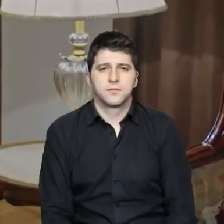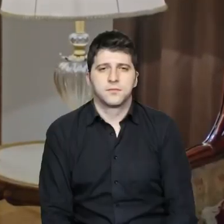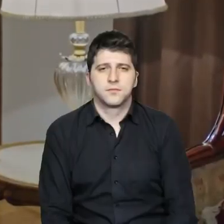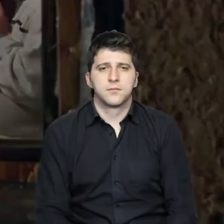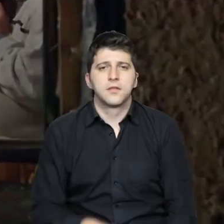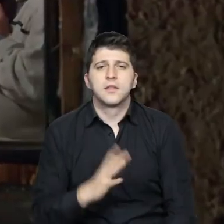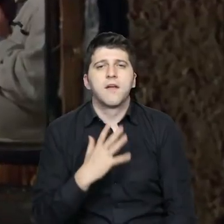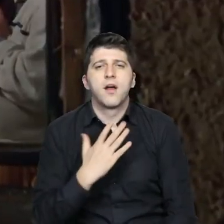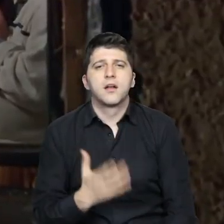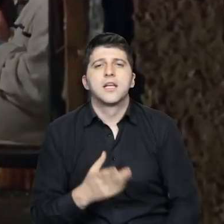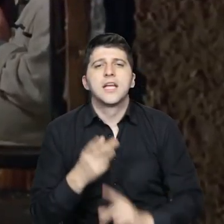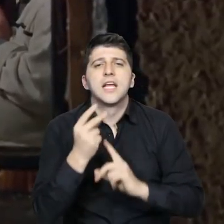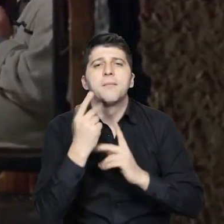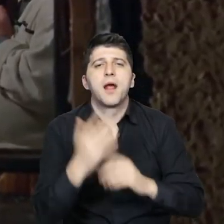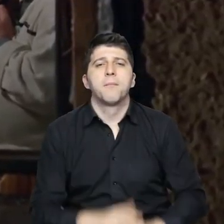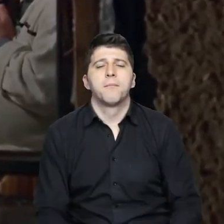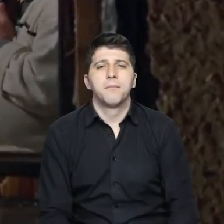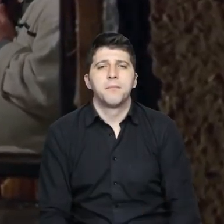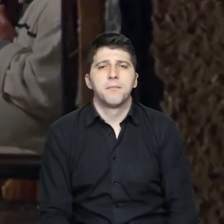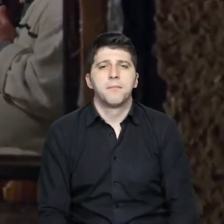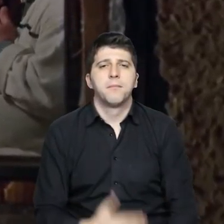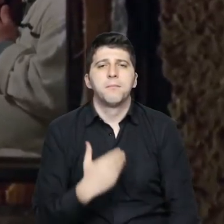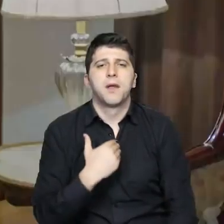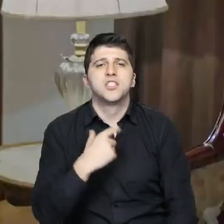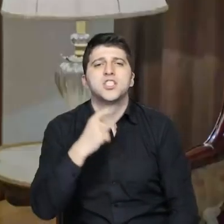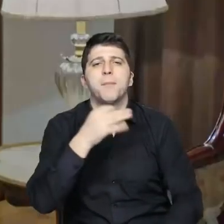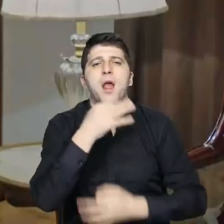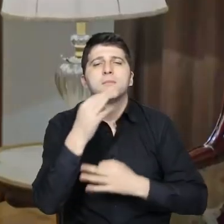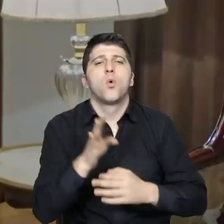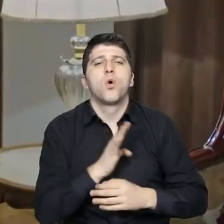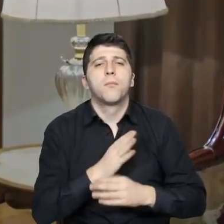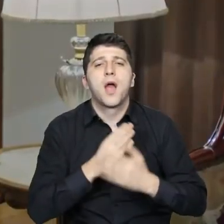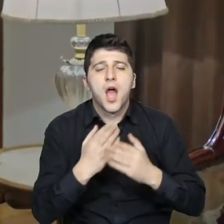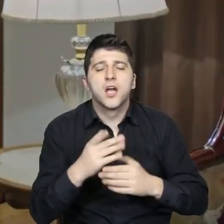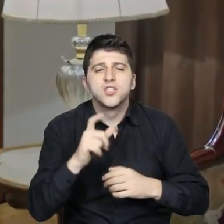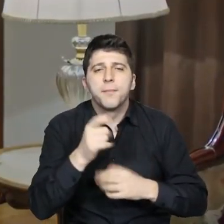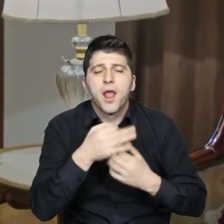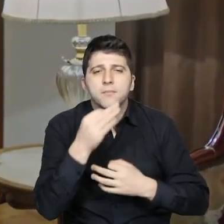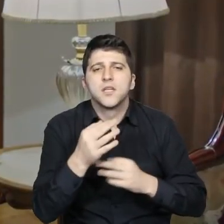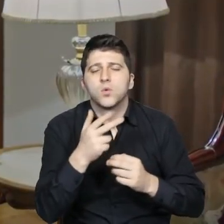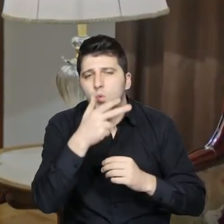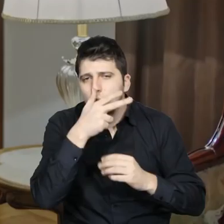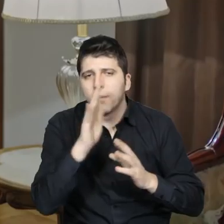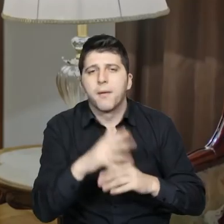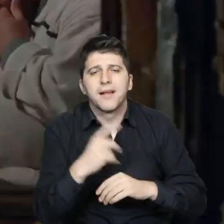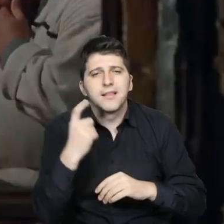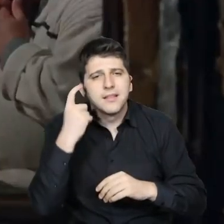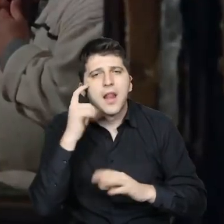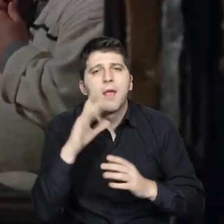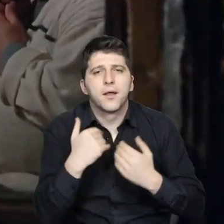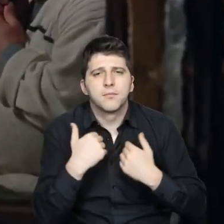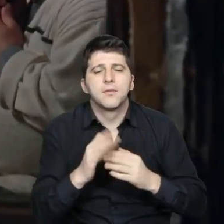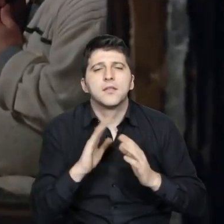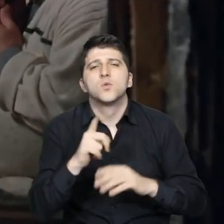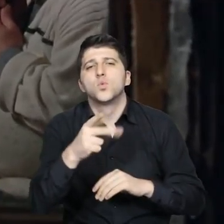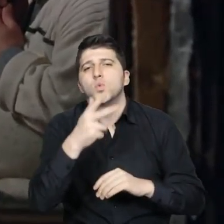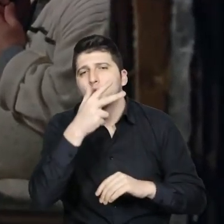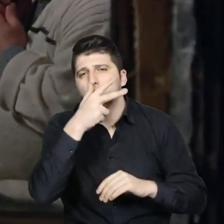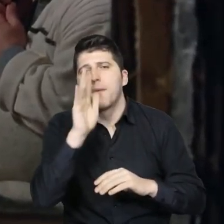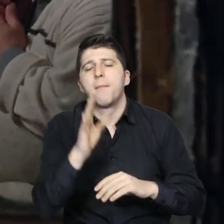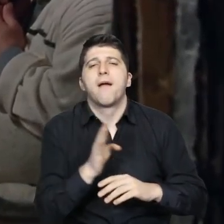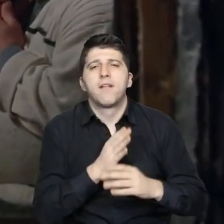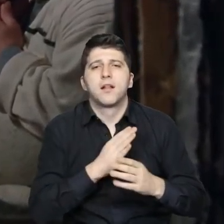Ne var? İbrahim, ben Cemil amcam oğlum. Ha Cemil amca, kusura bakma, tanıyamadım. Asıl sen kusura